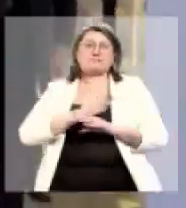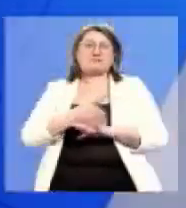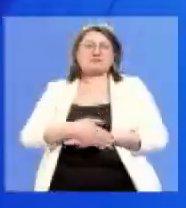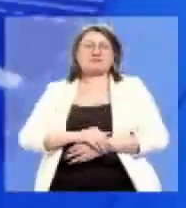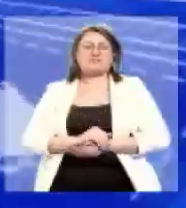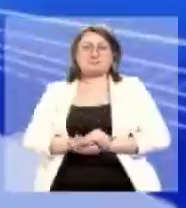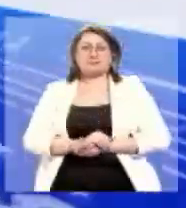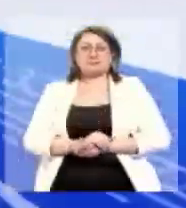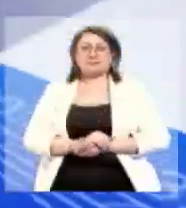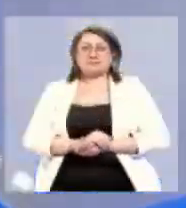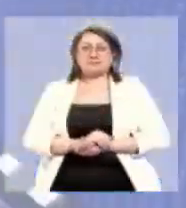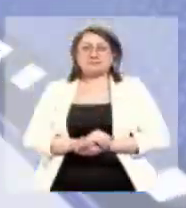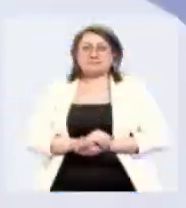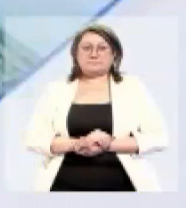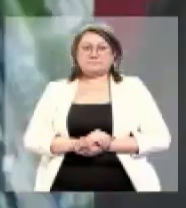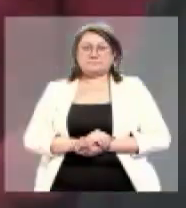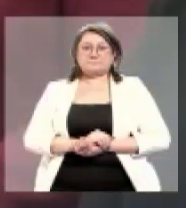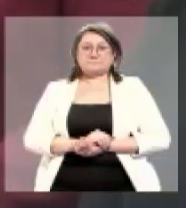келді.